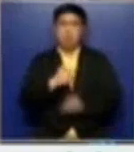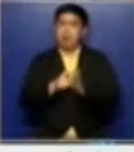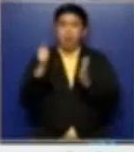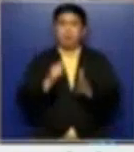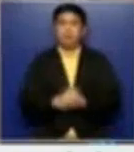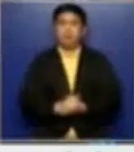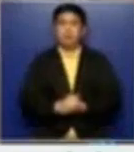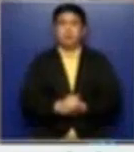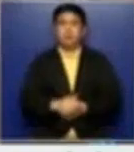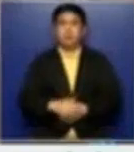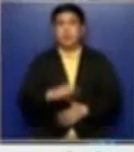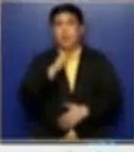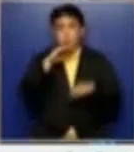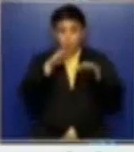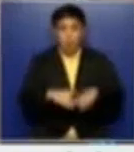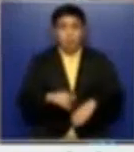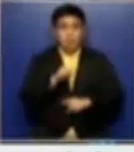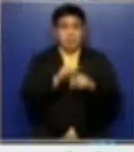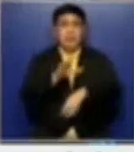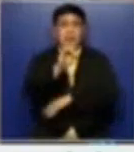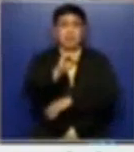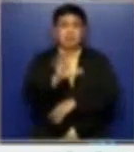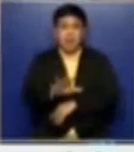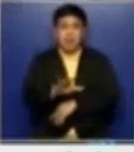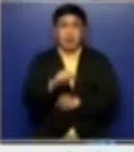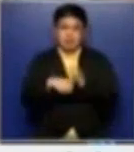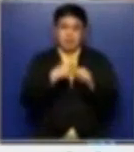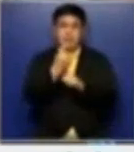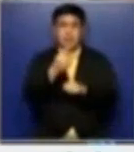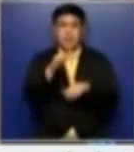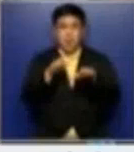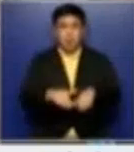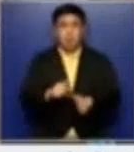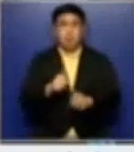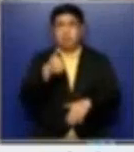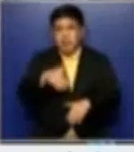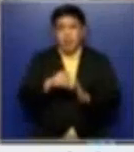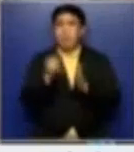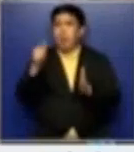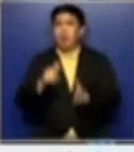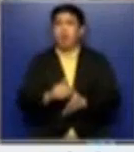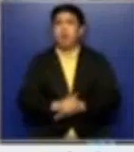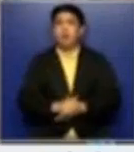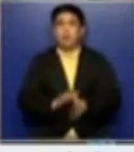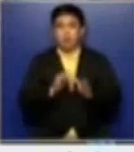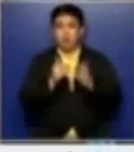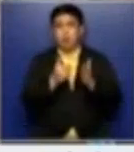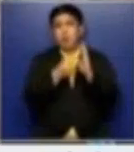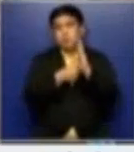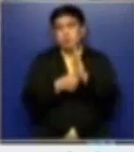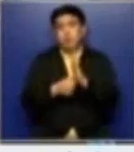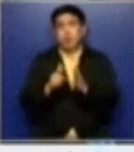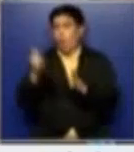ะผมจะลดลงให้มันเหลือ55ถ้าไม่ได้ตัวนี้1ปีผมออกนี่ครัวเรือนไม่ได้ตัวนี้